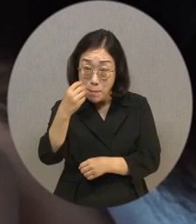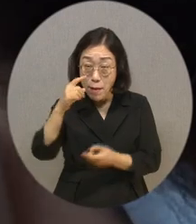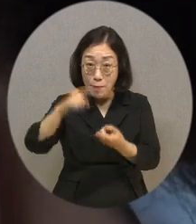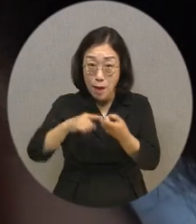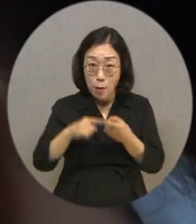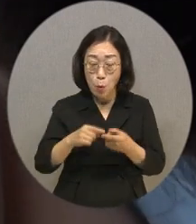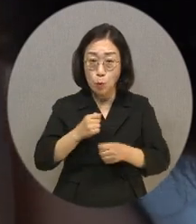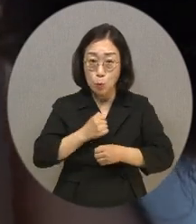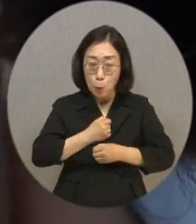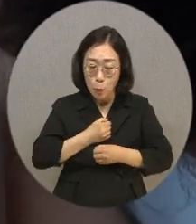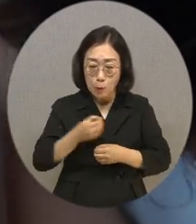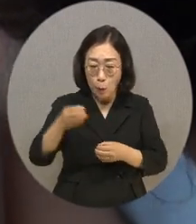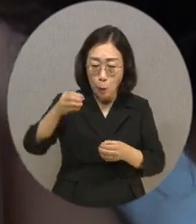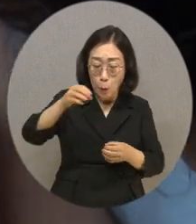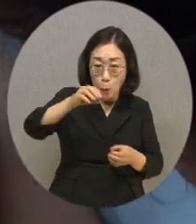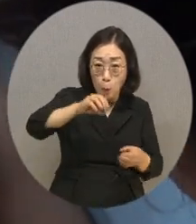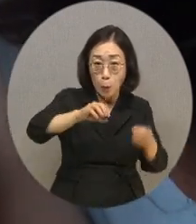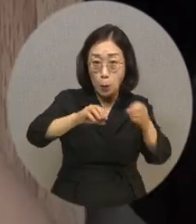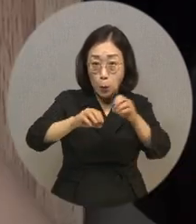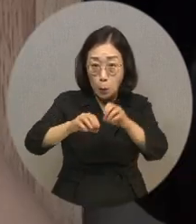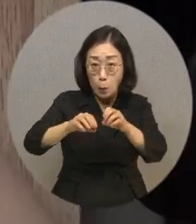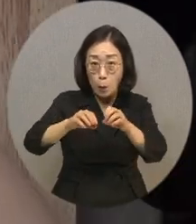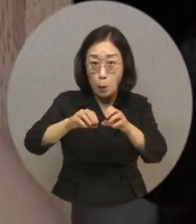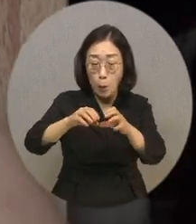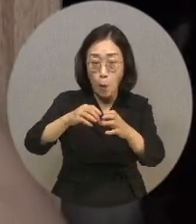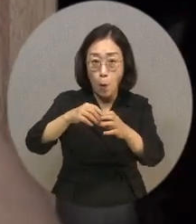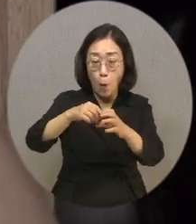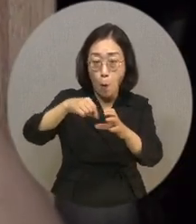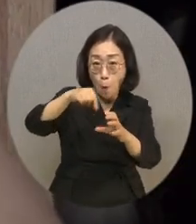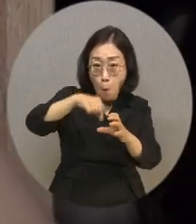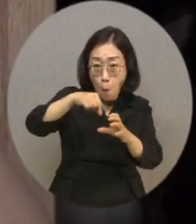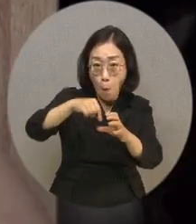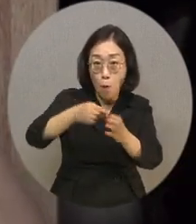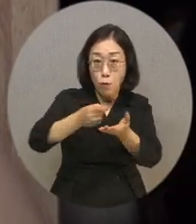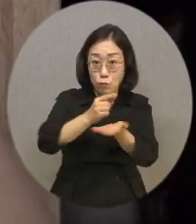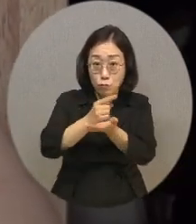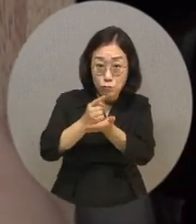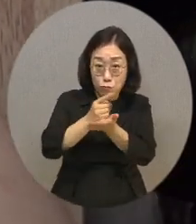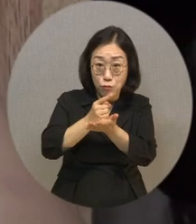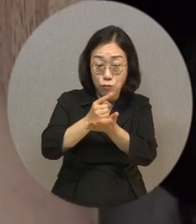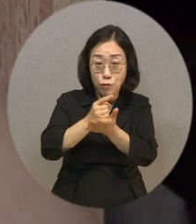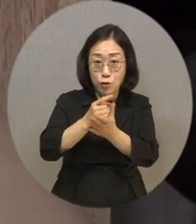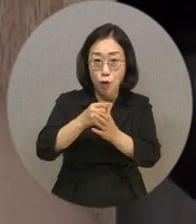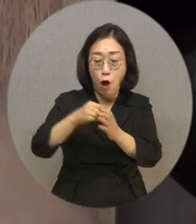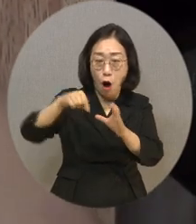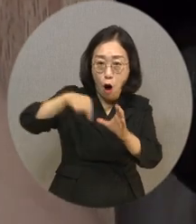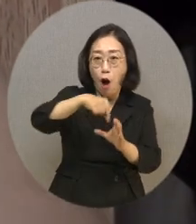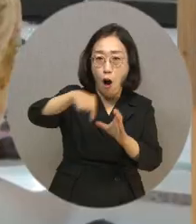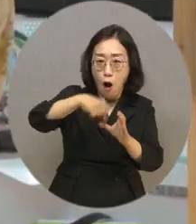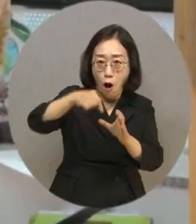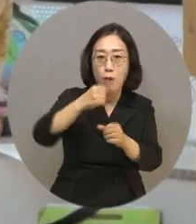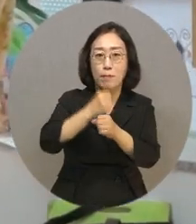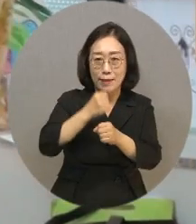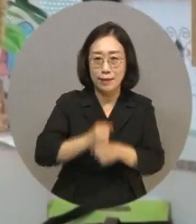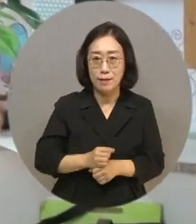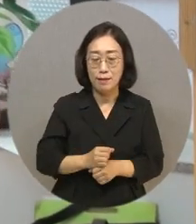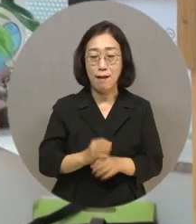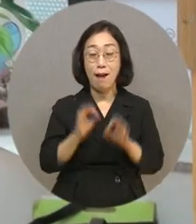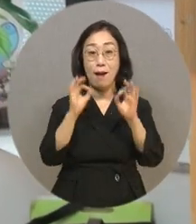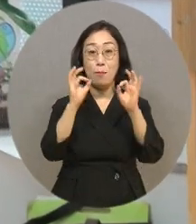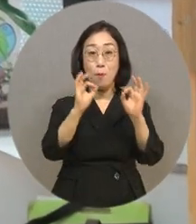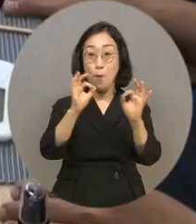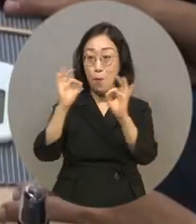조심조심 정성을 다해 액체를 따르고 저울로 용량을 맞추고 잘 섞어서 완성합니다. 보고만